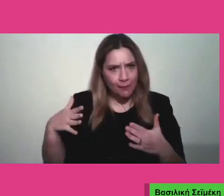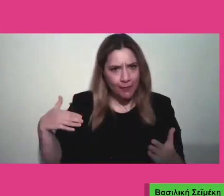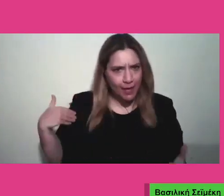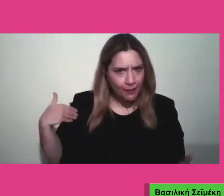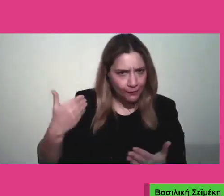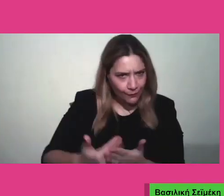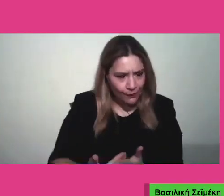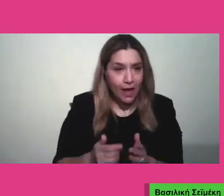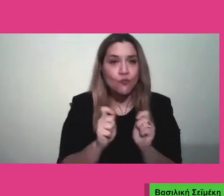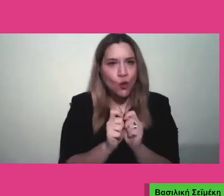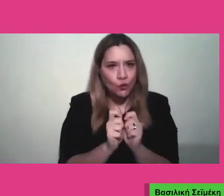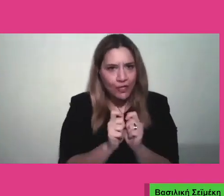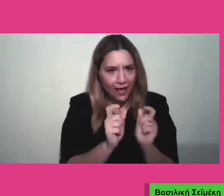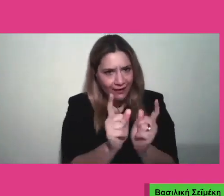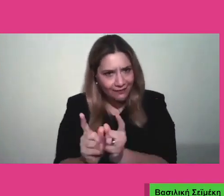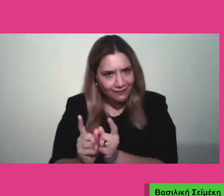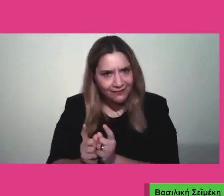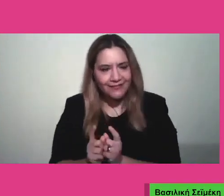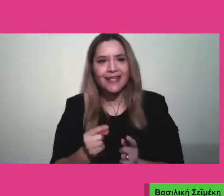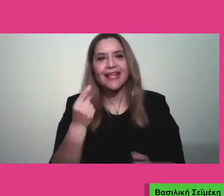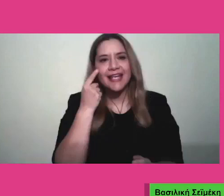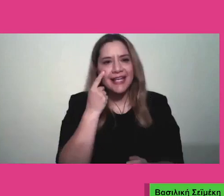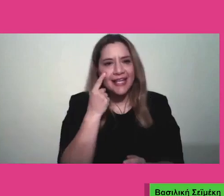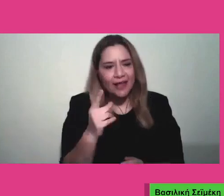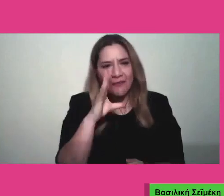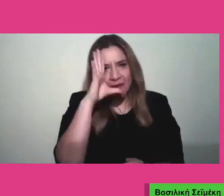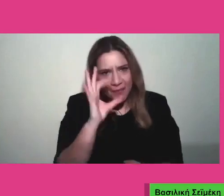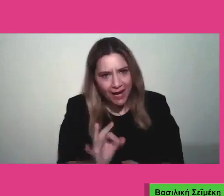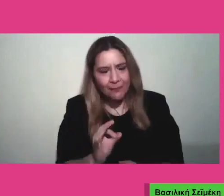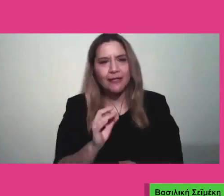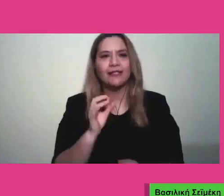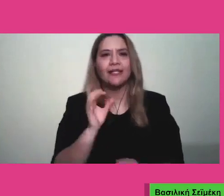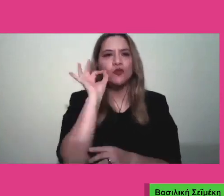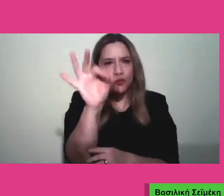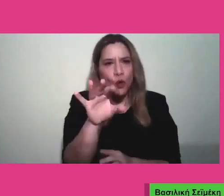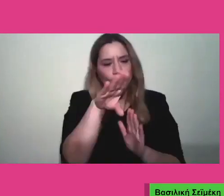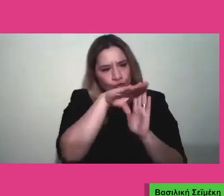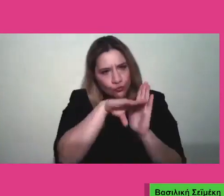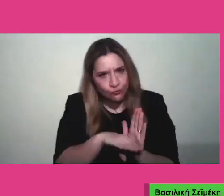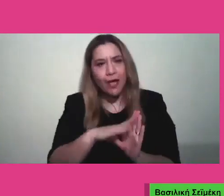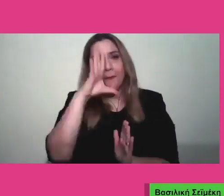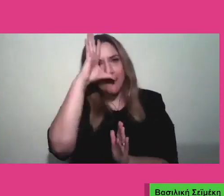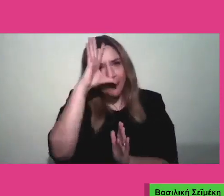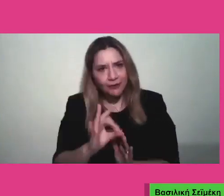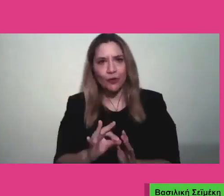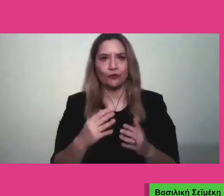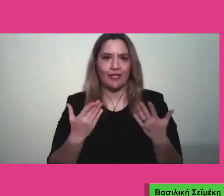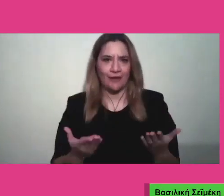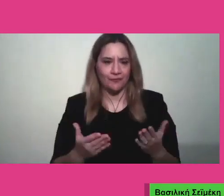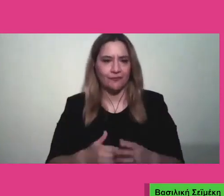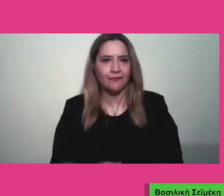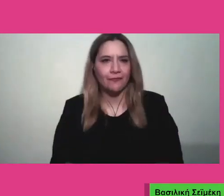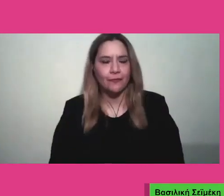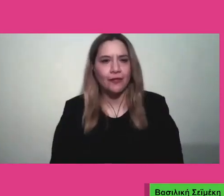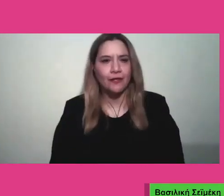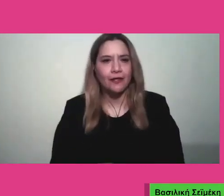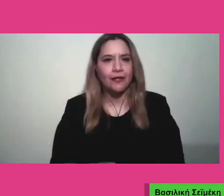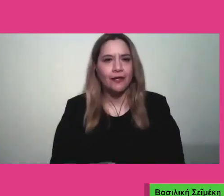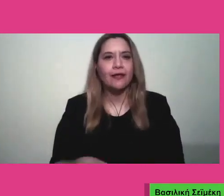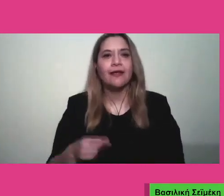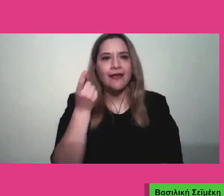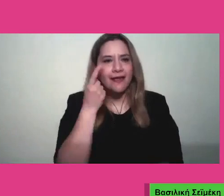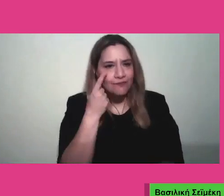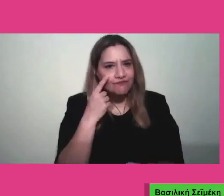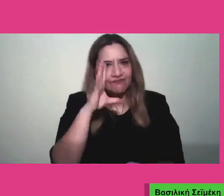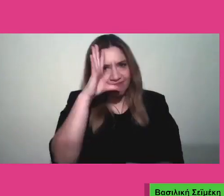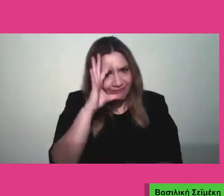διαζώσεις, είχαμε την ευκαιρία να δούμε αυτούς τους στόχους να γίνονται πραγματικότητα. Είδαμε πραγματικά να ενισχύεται